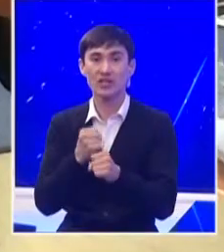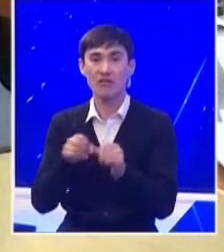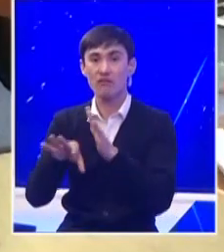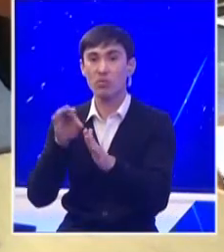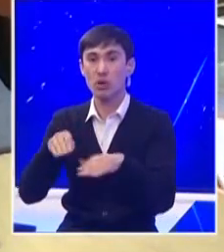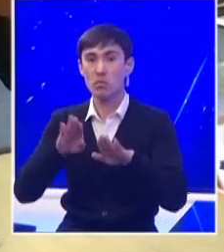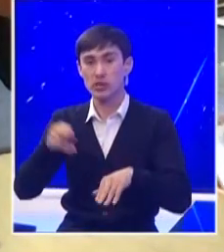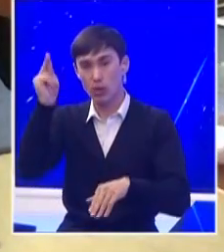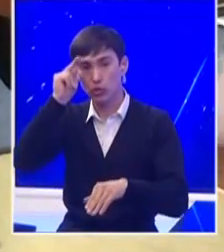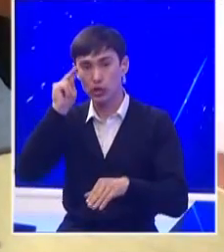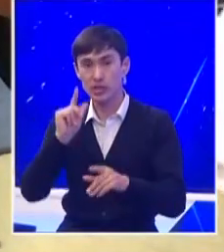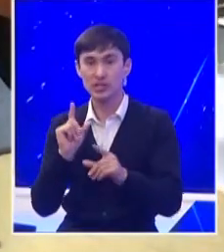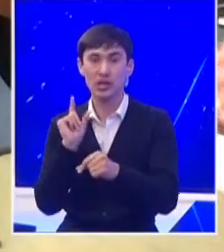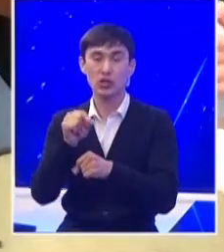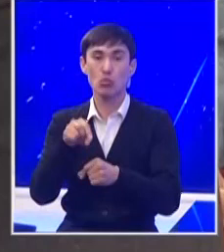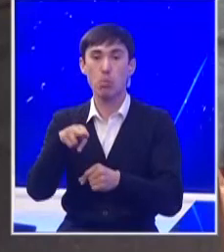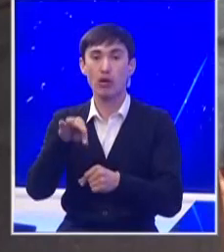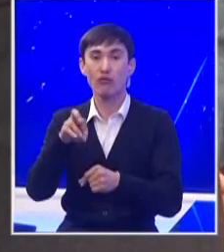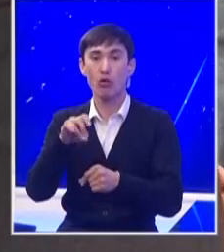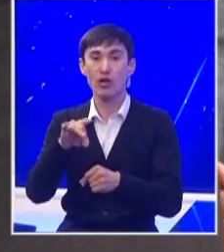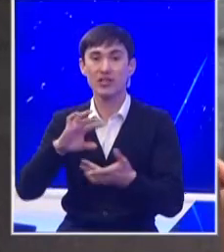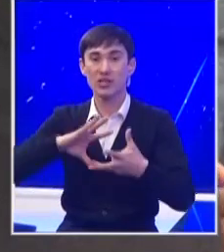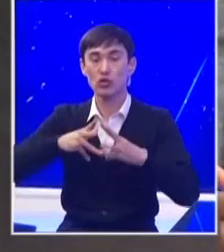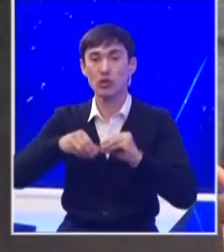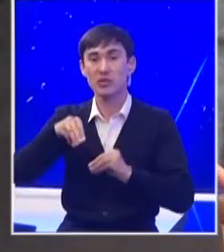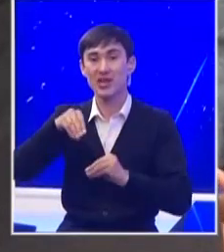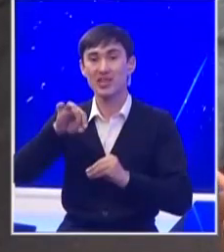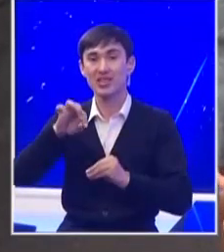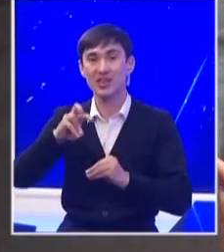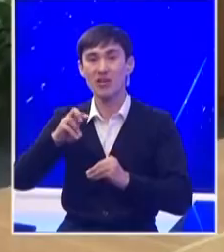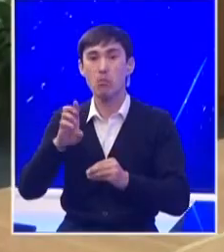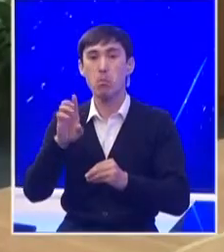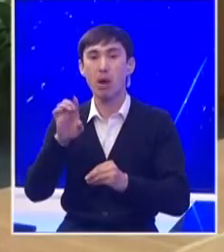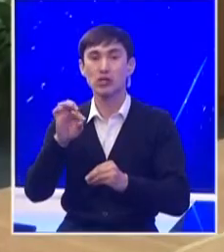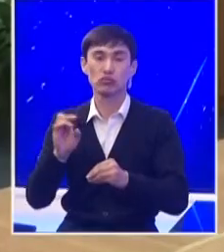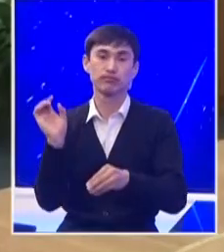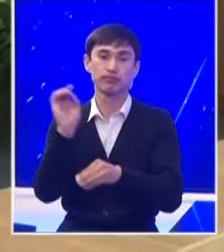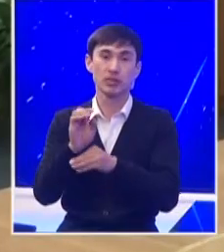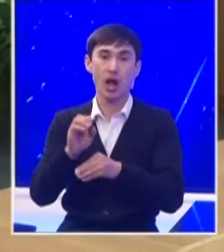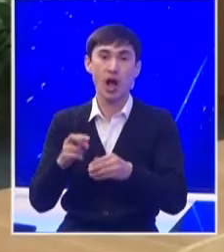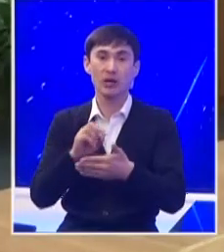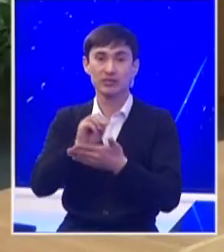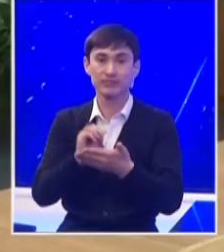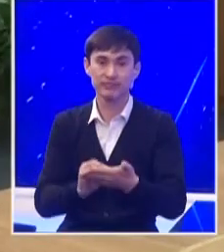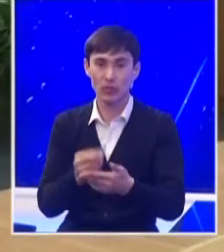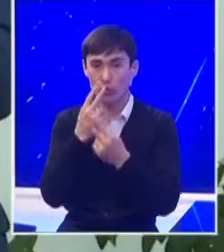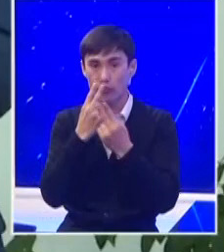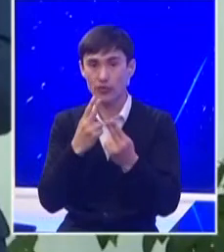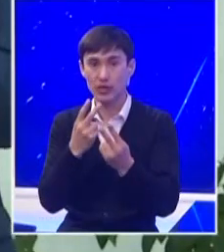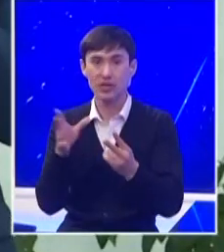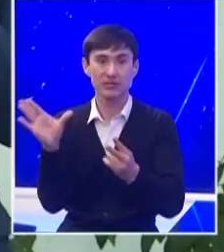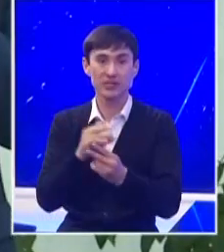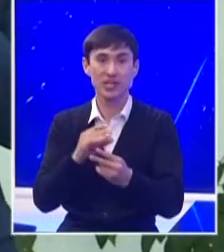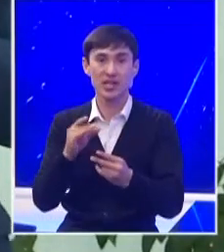сделать для выбора места обучения, закинуть портфолио с результатами ИНТ в базу. Анкетные данные абитуриента увидят одновременно